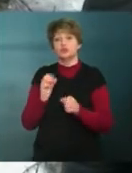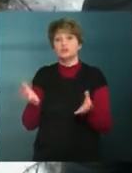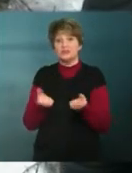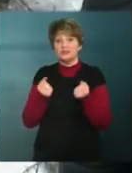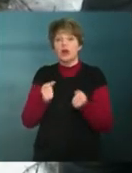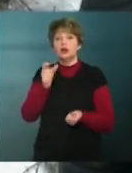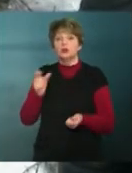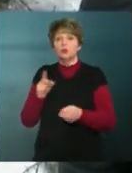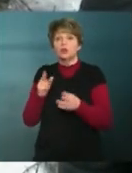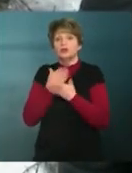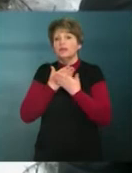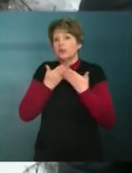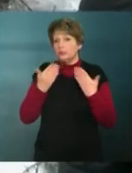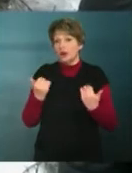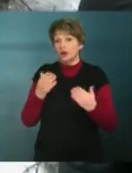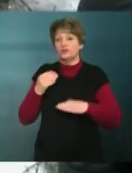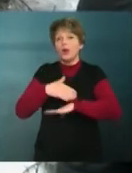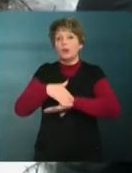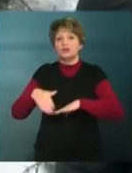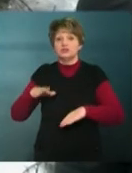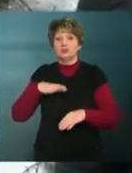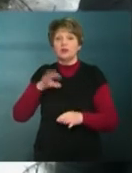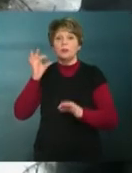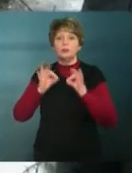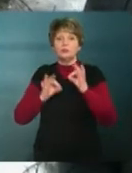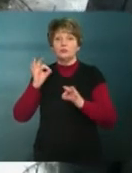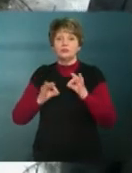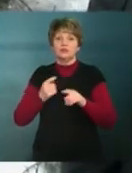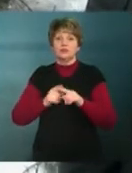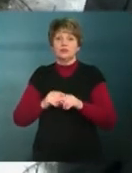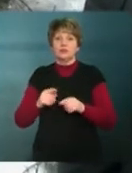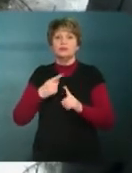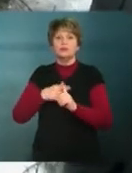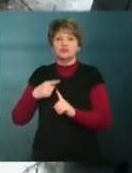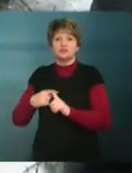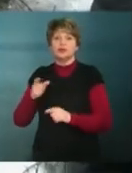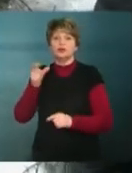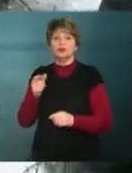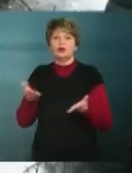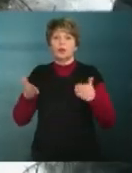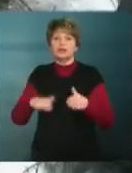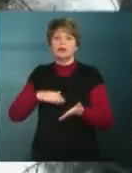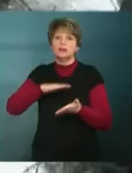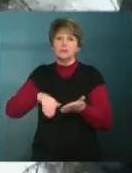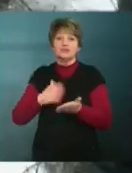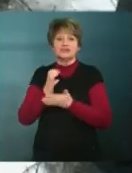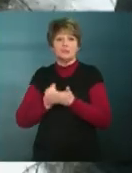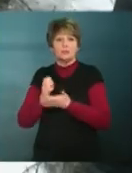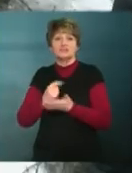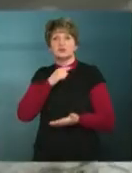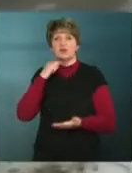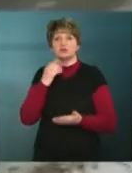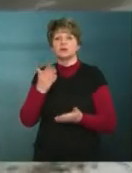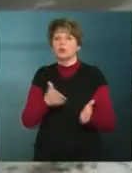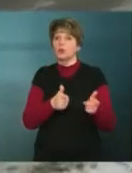А люди, в яких нема, на дворі була потім плюсова температура, практично люди залишилися без запасу тих м'ясних, яких